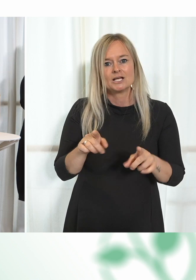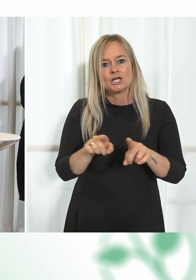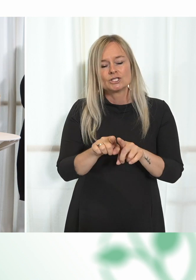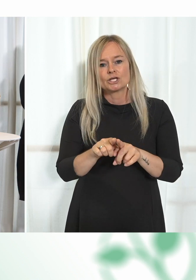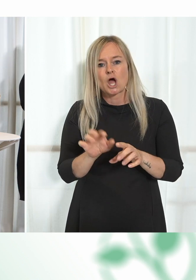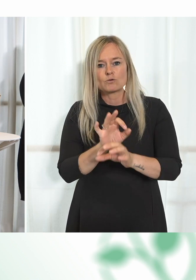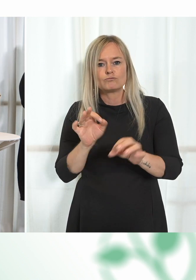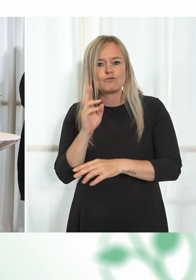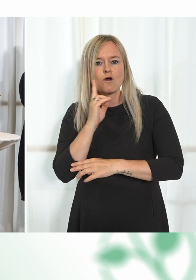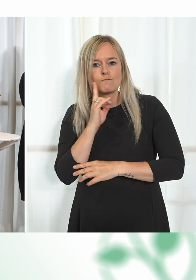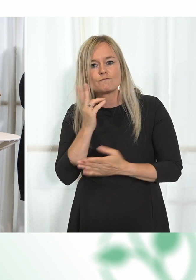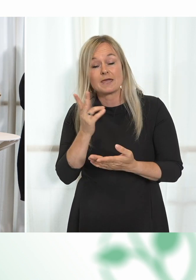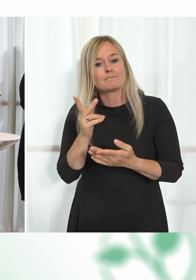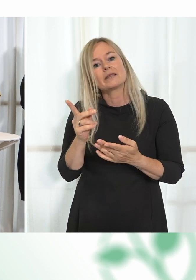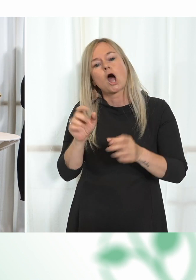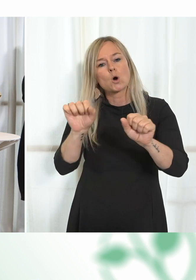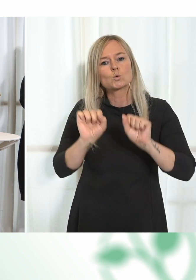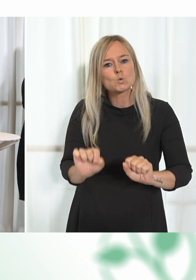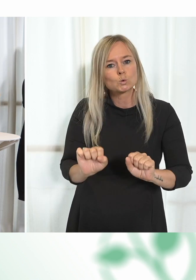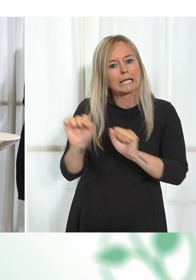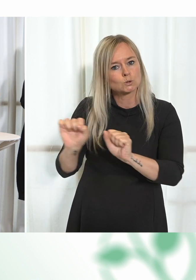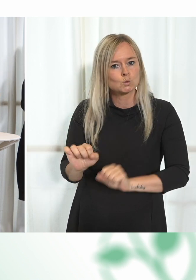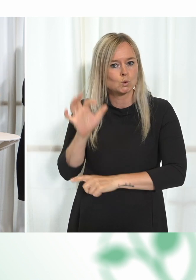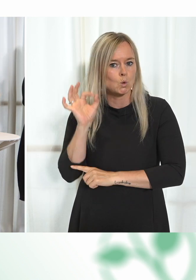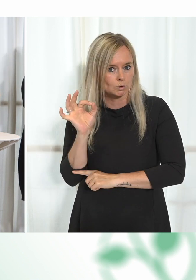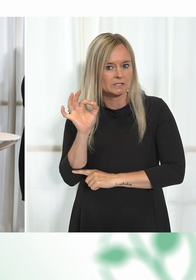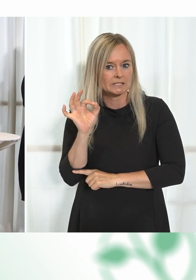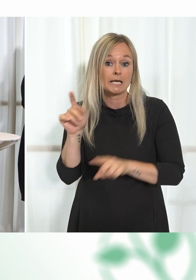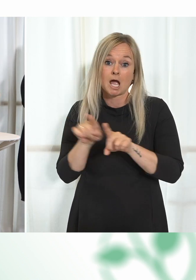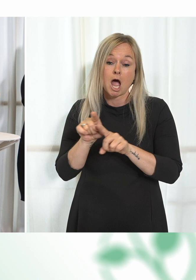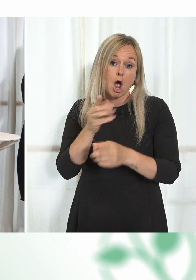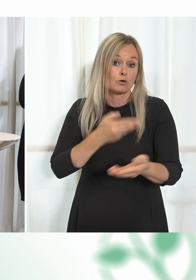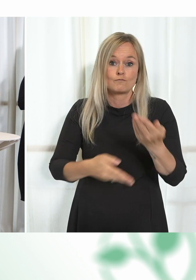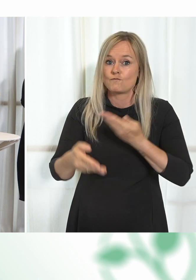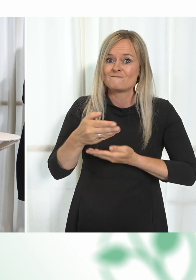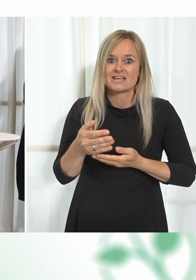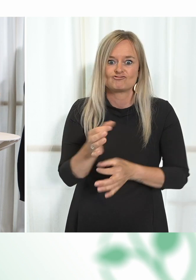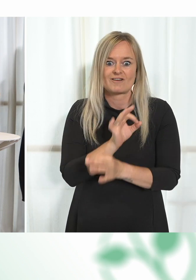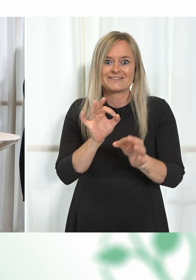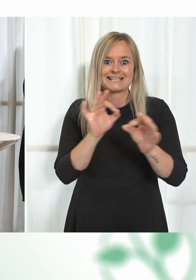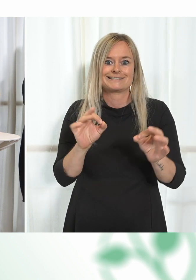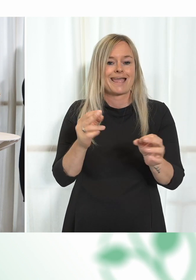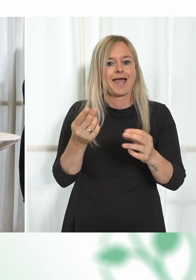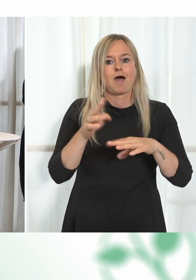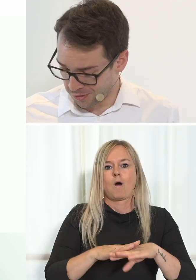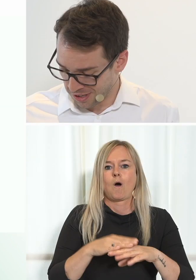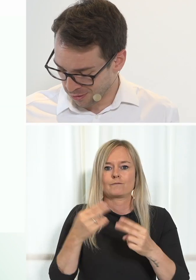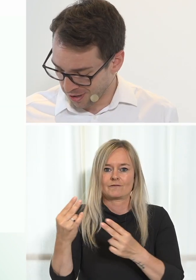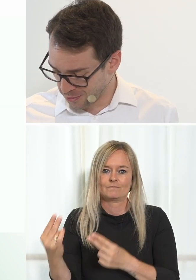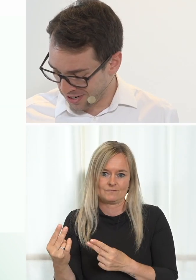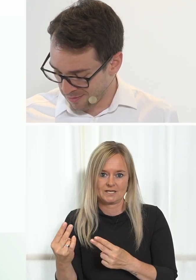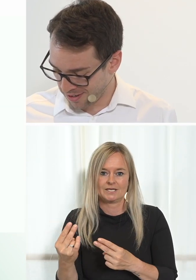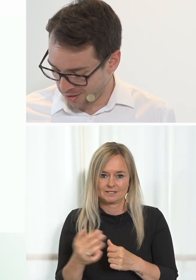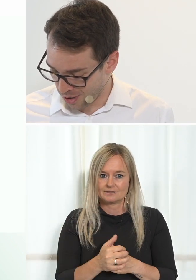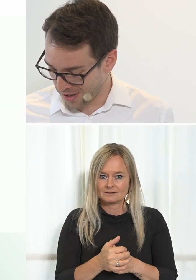ist natürlich potenzielle Kundinnen und Kunden, die auch einen großen Wirtschaftsfaktor machen. Da gibt es ganz viele positive Beispiele von der Positionierung